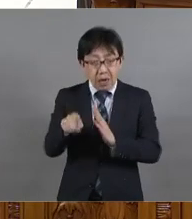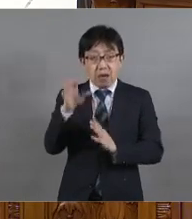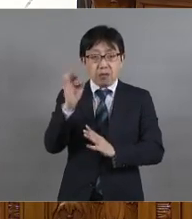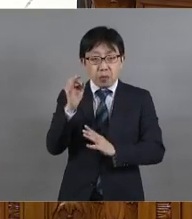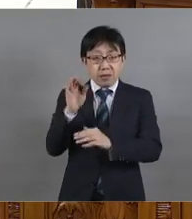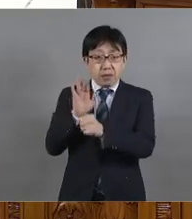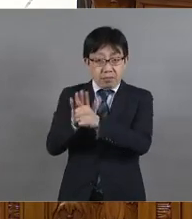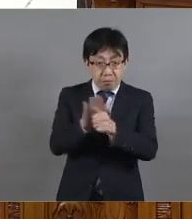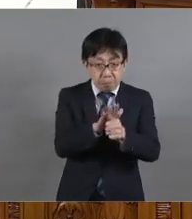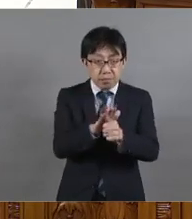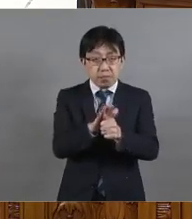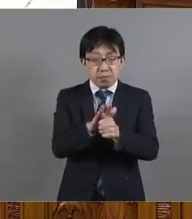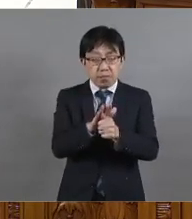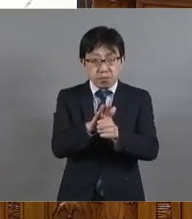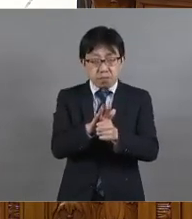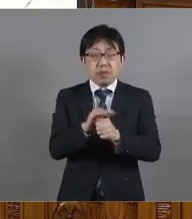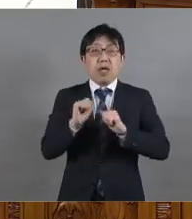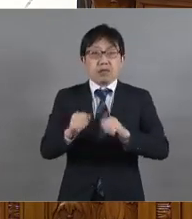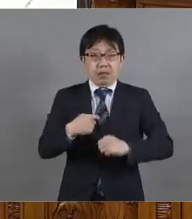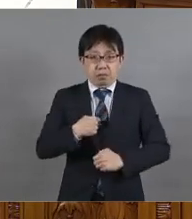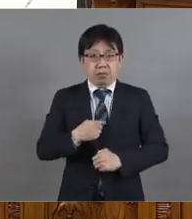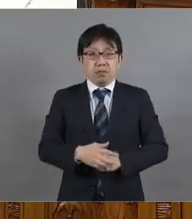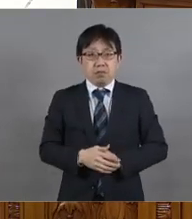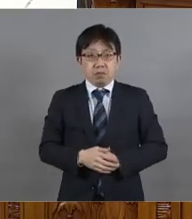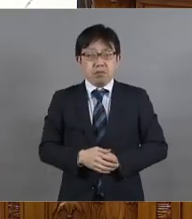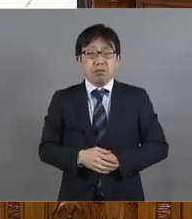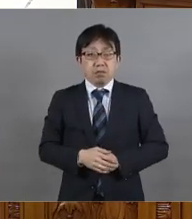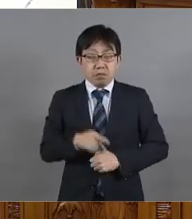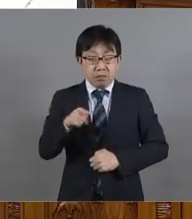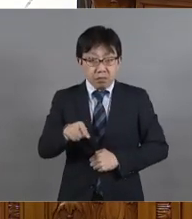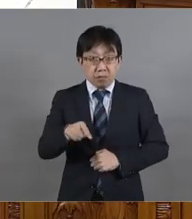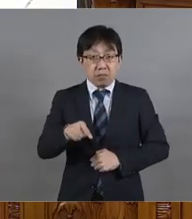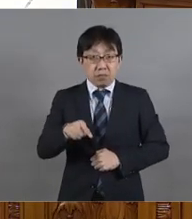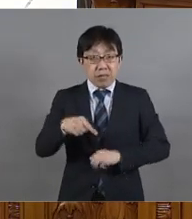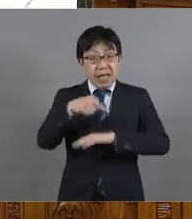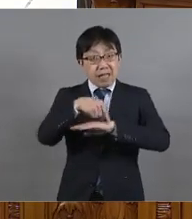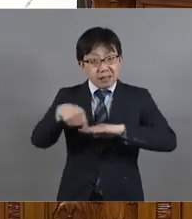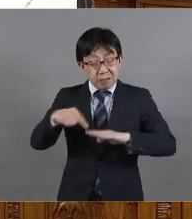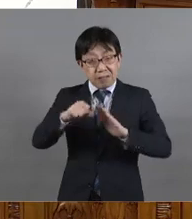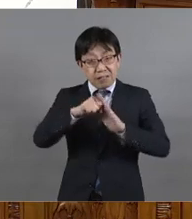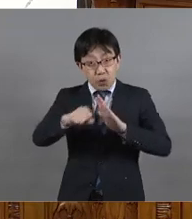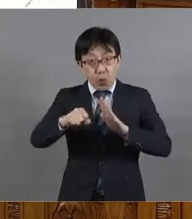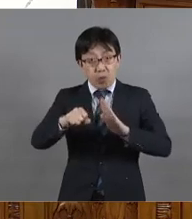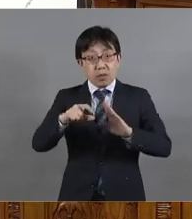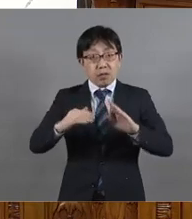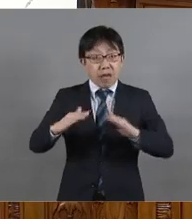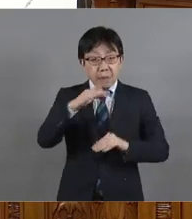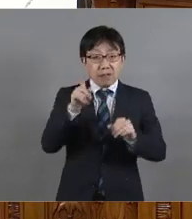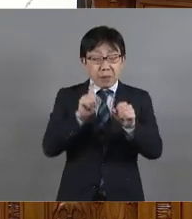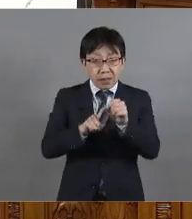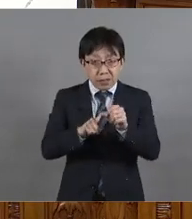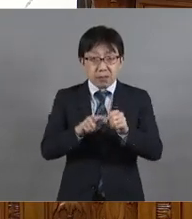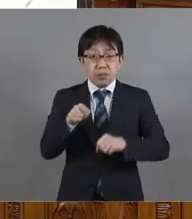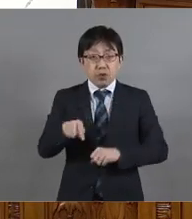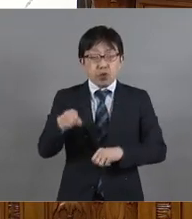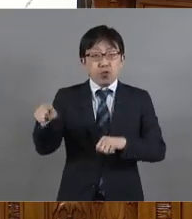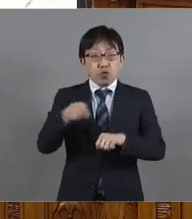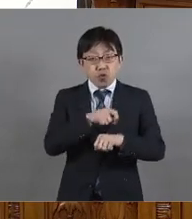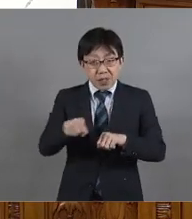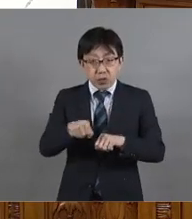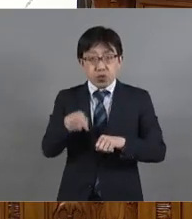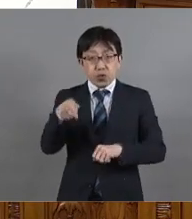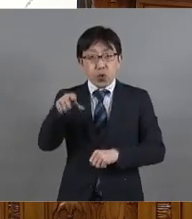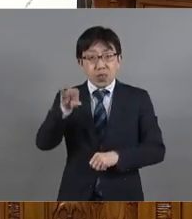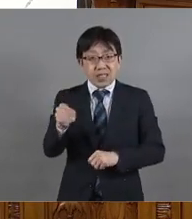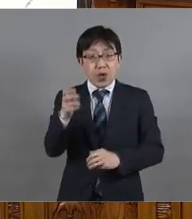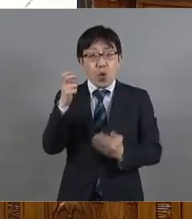を講じてまいりますまた対策の実効性を高めるため新型インフルエンザ等対策特別措置法など関連